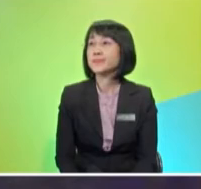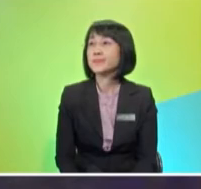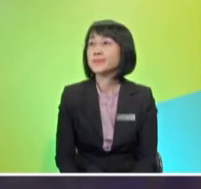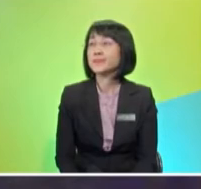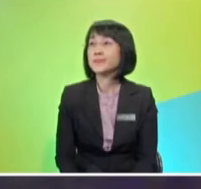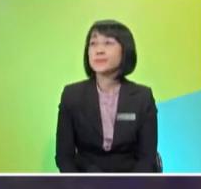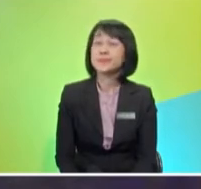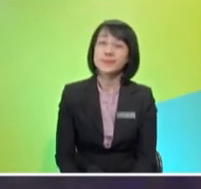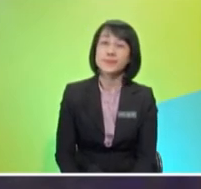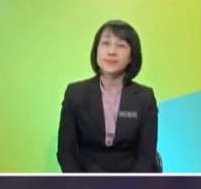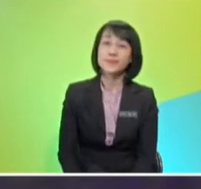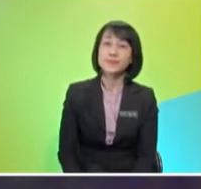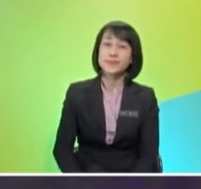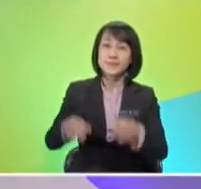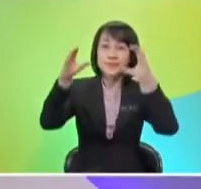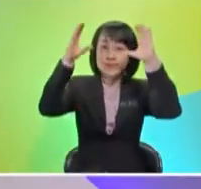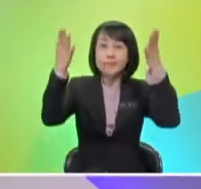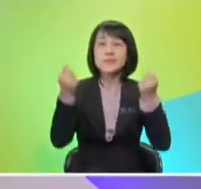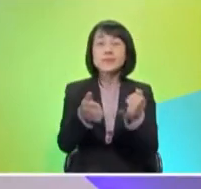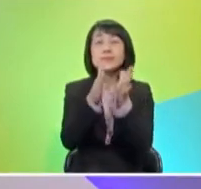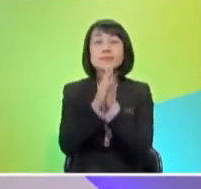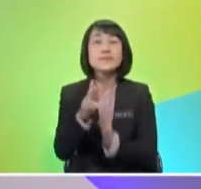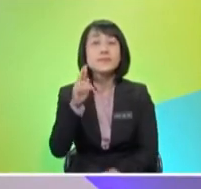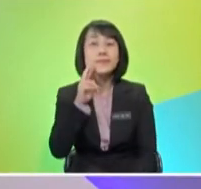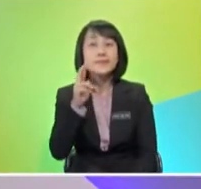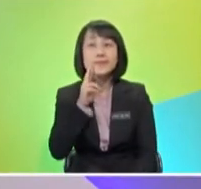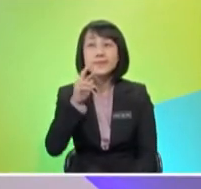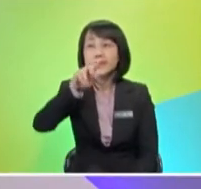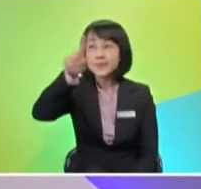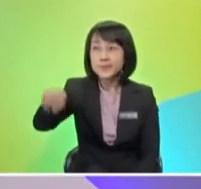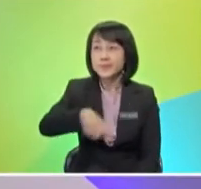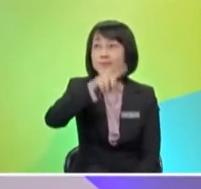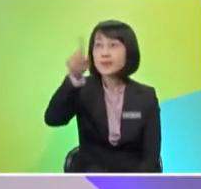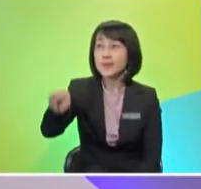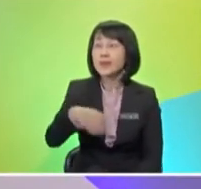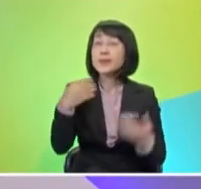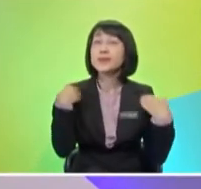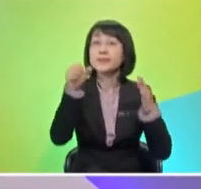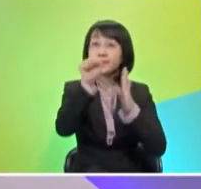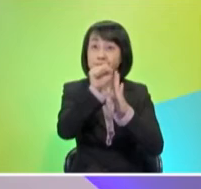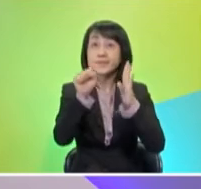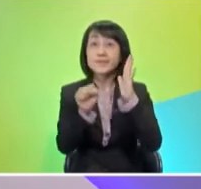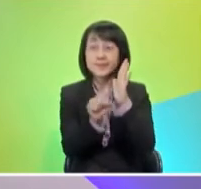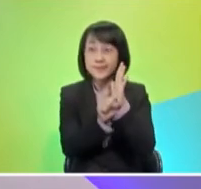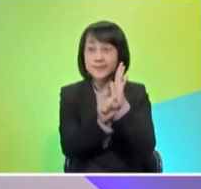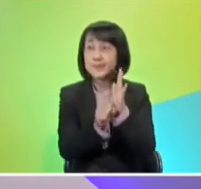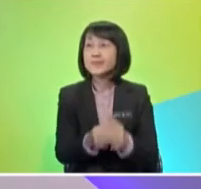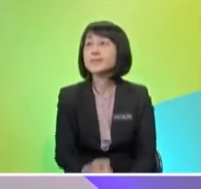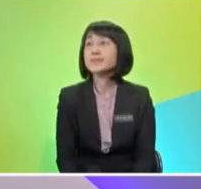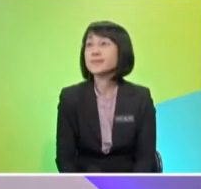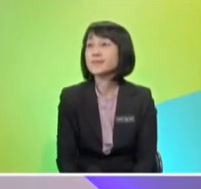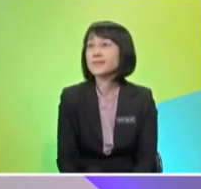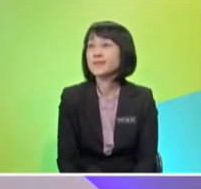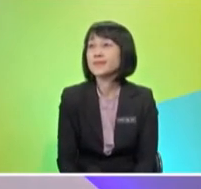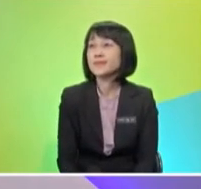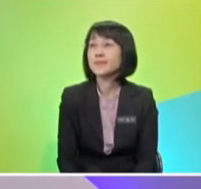Ria pusing kan Oke permainan itu tapi ada syarat dia Jika dia berhenti kepada